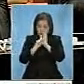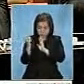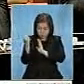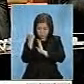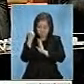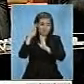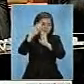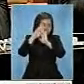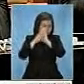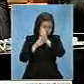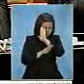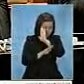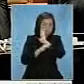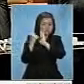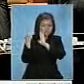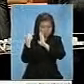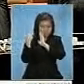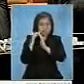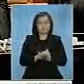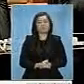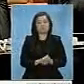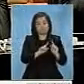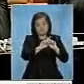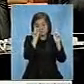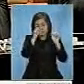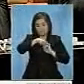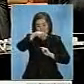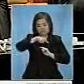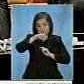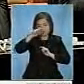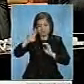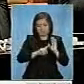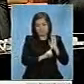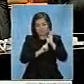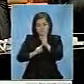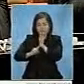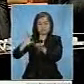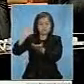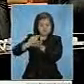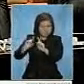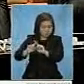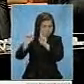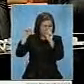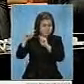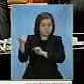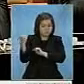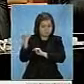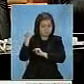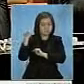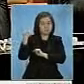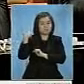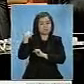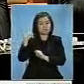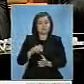สูงที่แตกต่างไปจากพระราชบัญญัติงบประมาณประจำปีในหลายลักษณะเสียด้วยซ้ำนอกจ